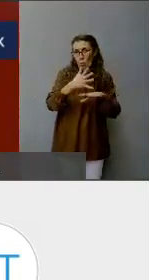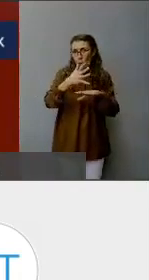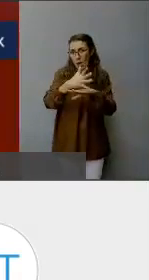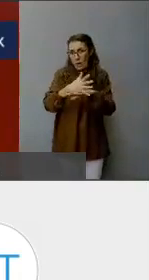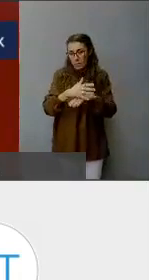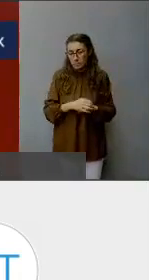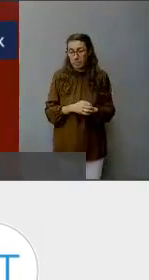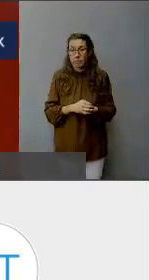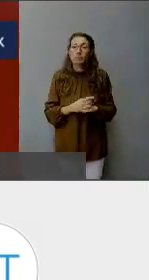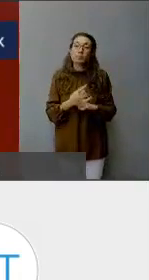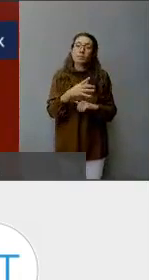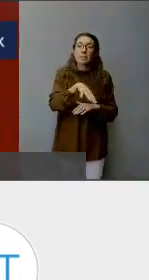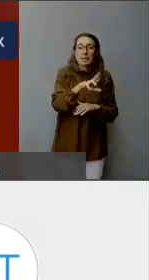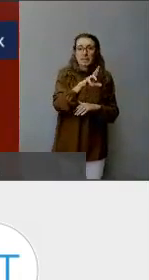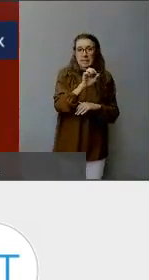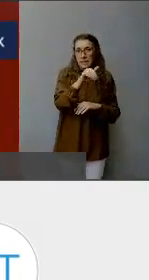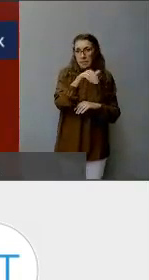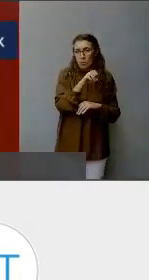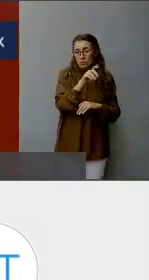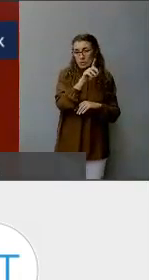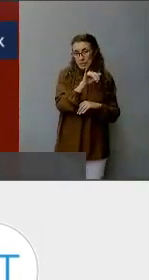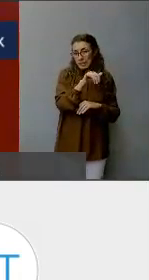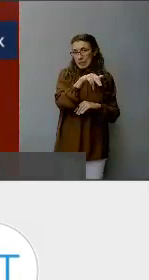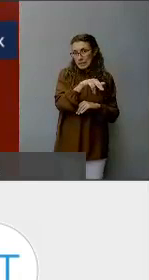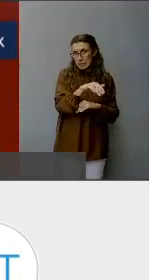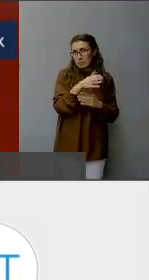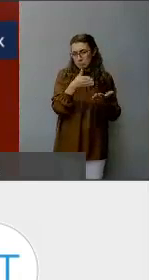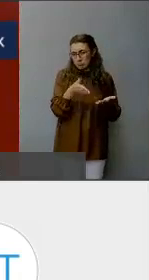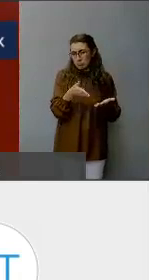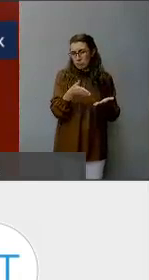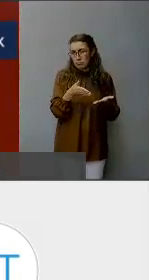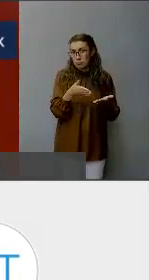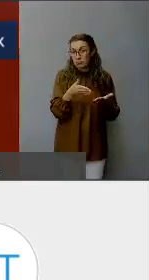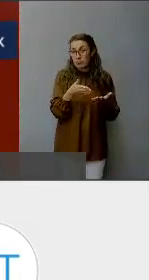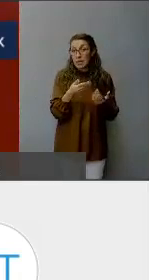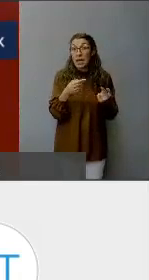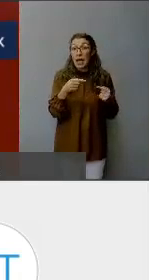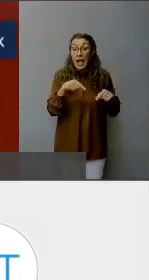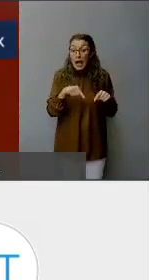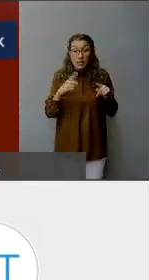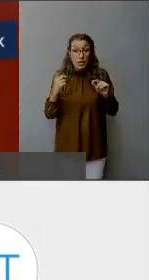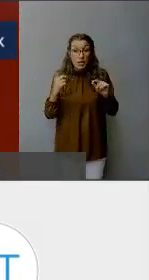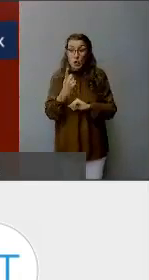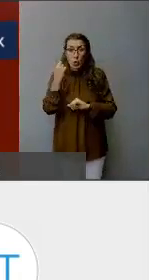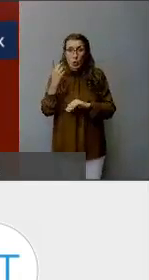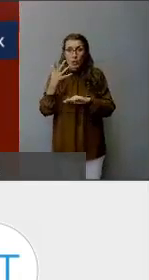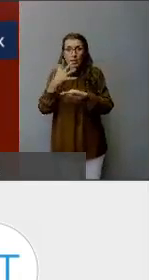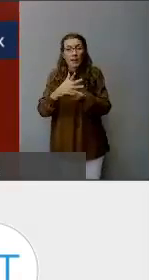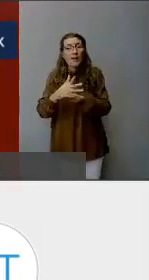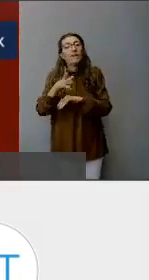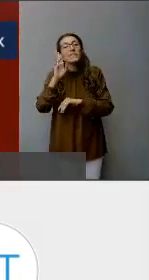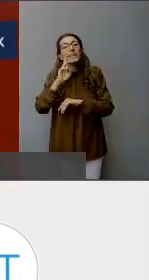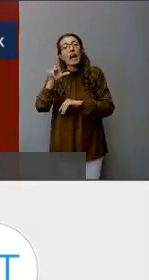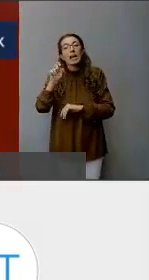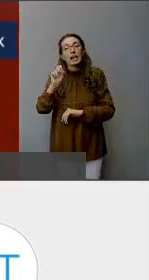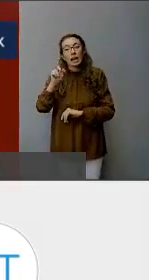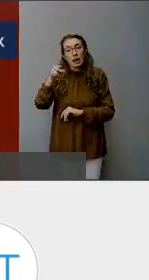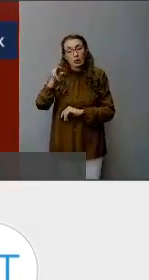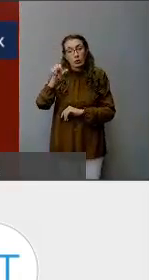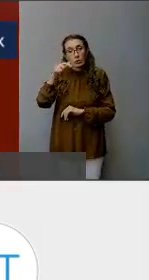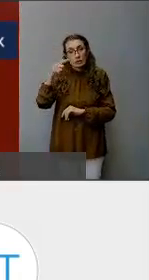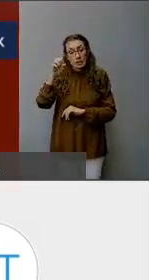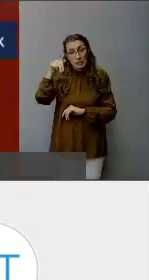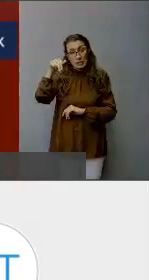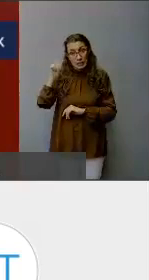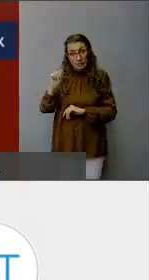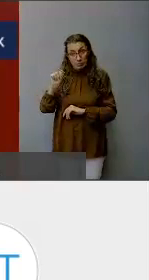da remondini è attualmente l'unico accesso el accesso tra via lagustena io ho avuto modo qualche tempo fa